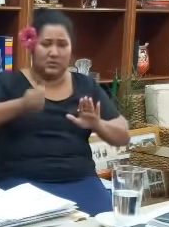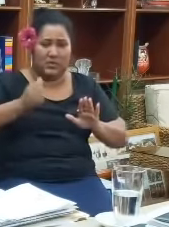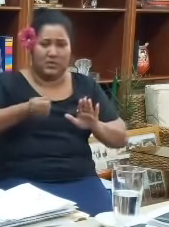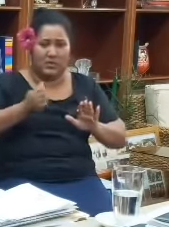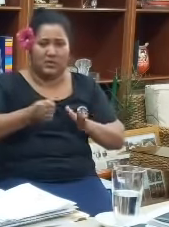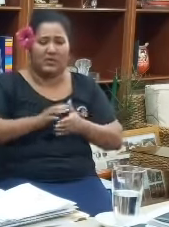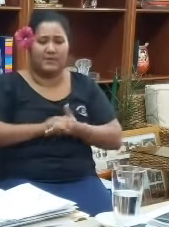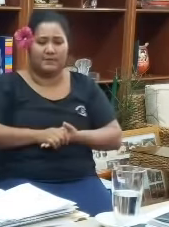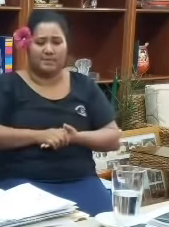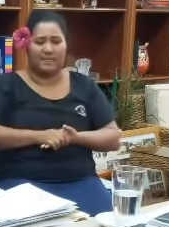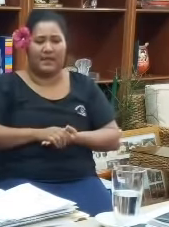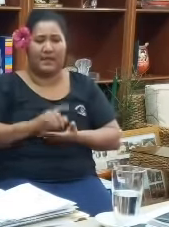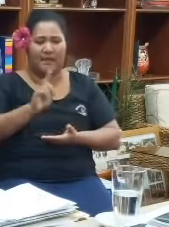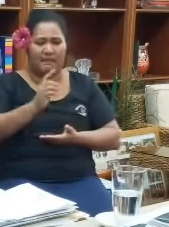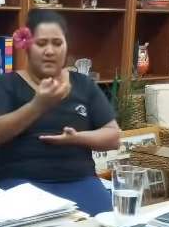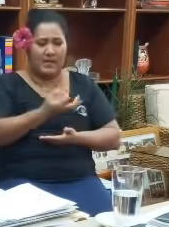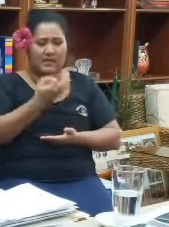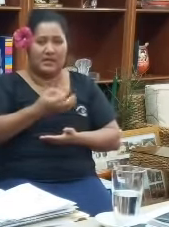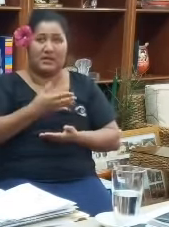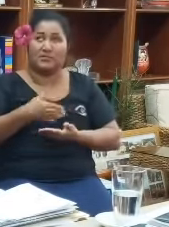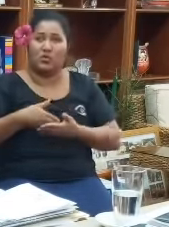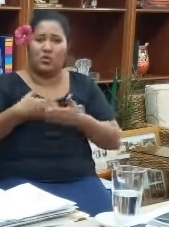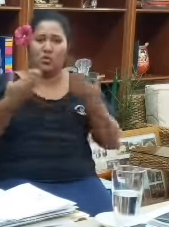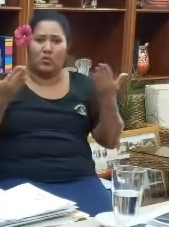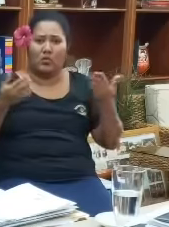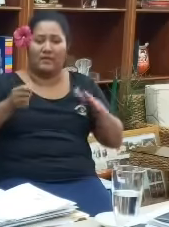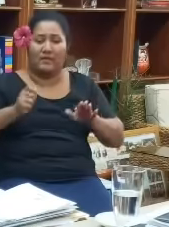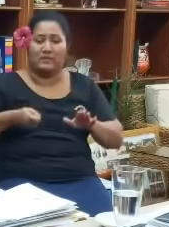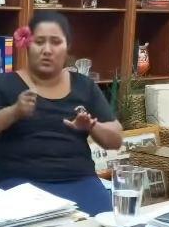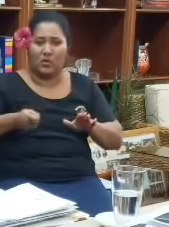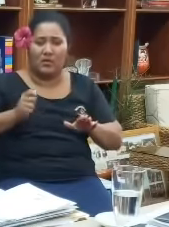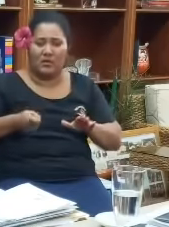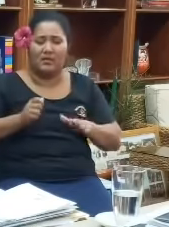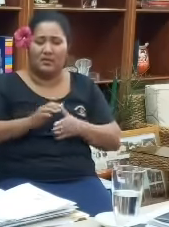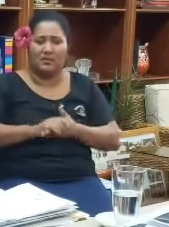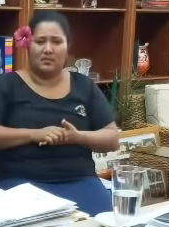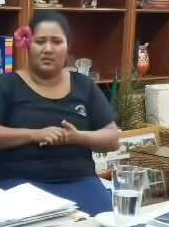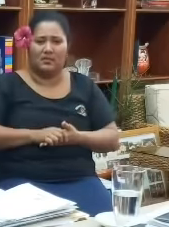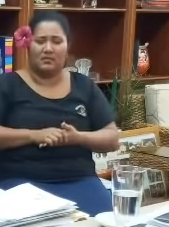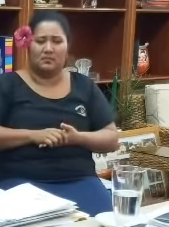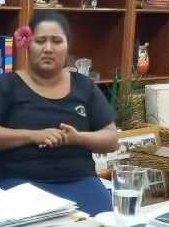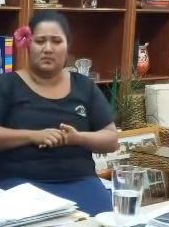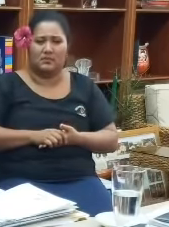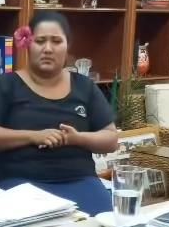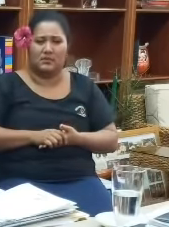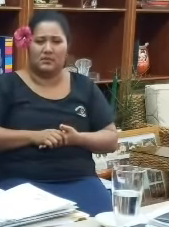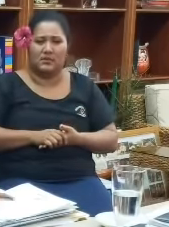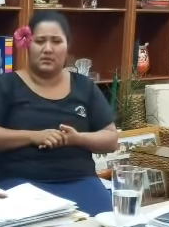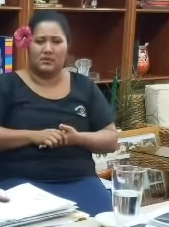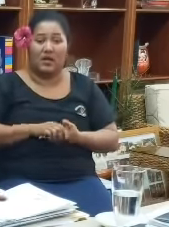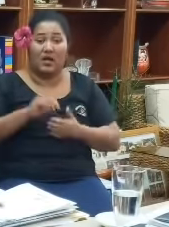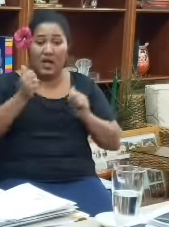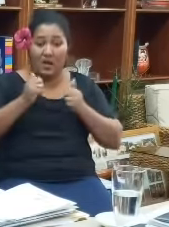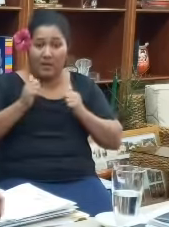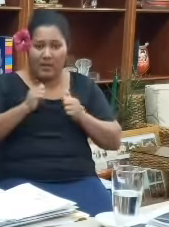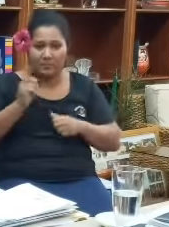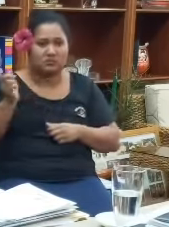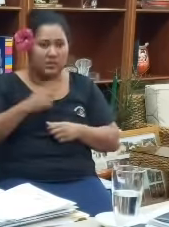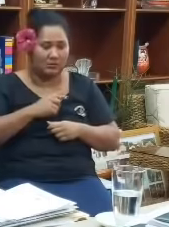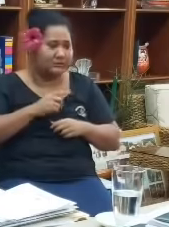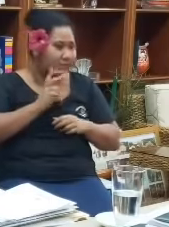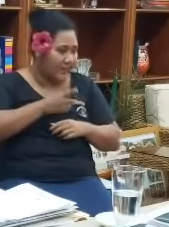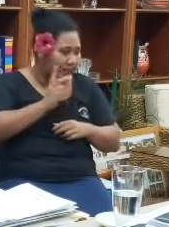tala mai tua fatale ya so a olva masinonga e anko sa voile tatale ko